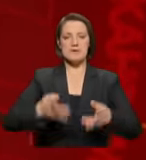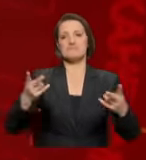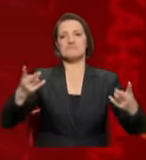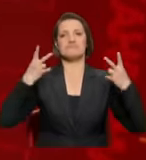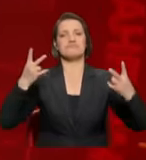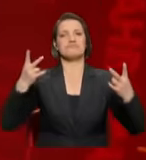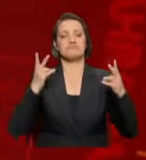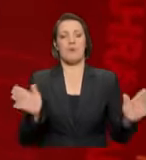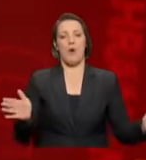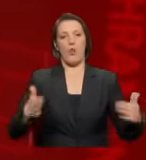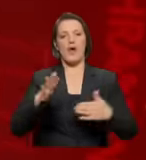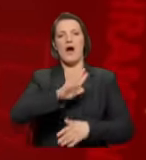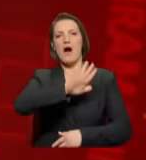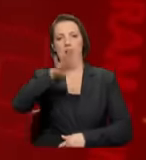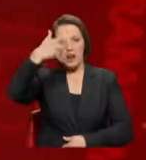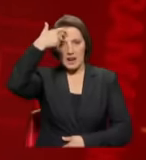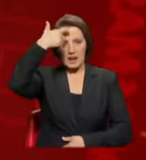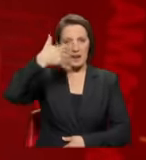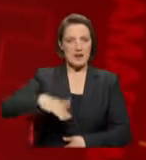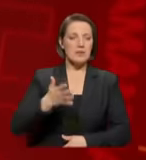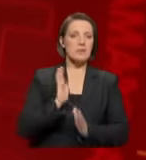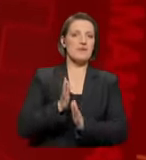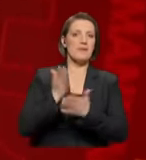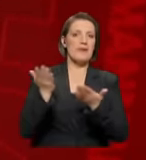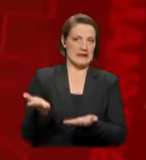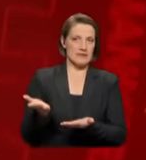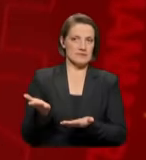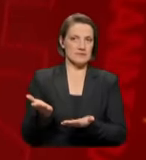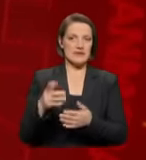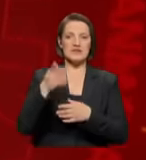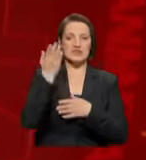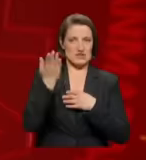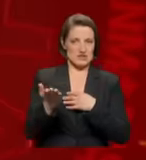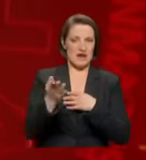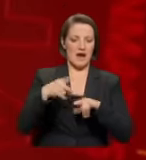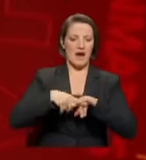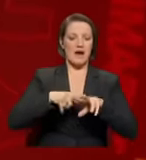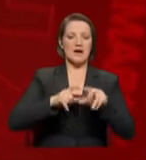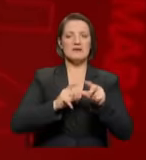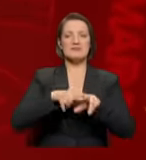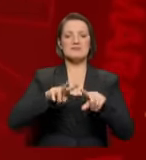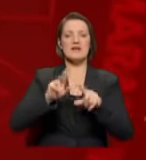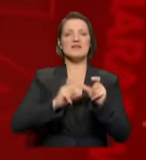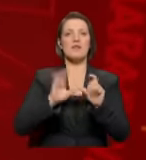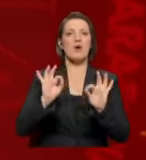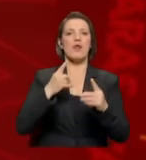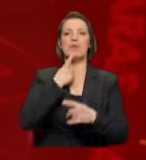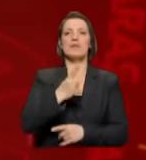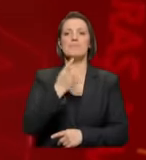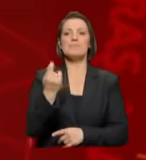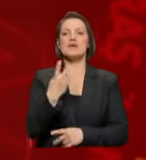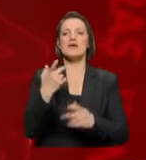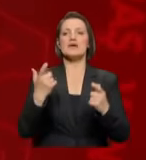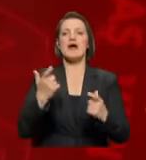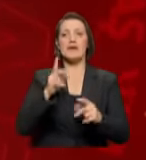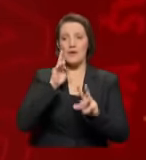şatafatlı makam odaları herkesi şaşkına çevirmeye devam ederken işte Hasan Sert de böyle dedi. Birkaç yerde